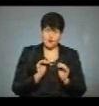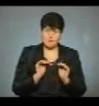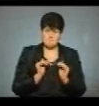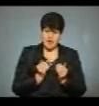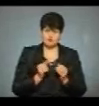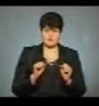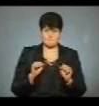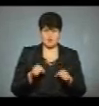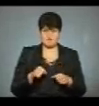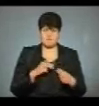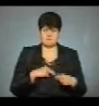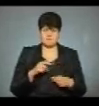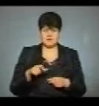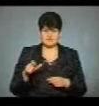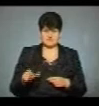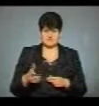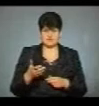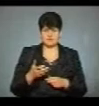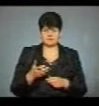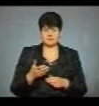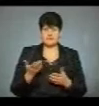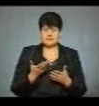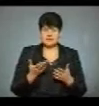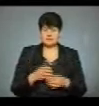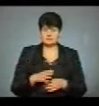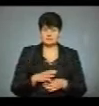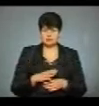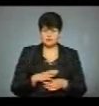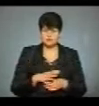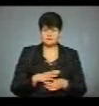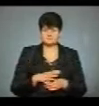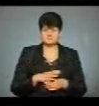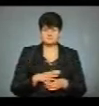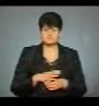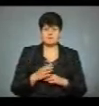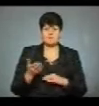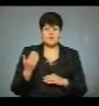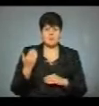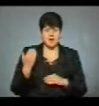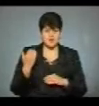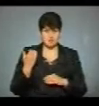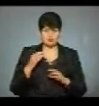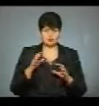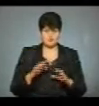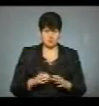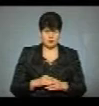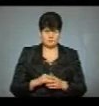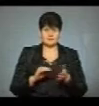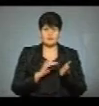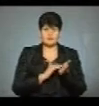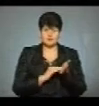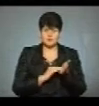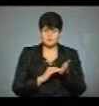права працівників, найманих працівників, які були в попередньому законі. Прописана